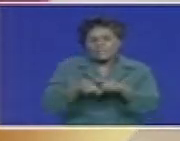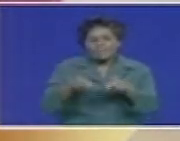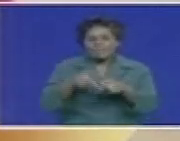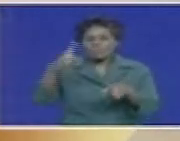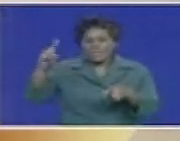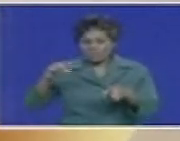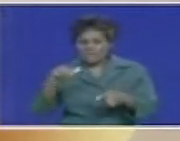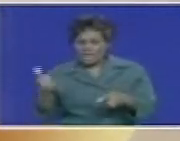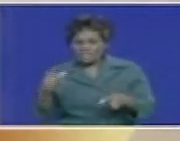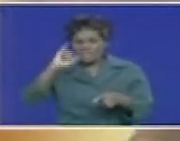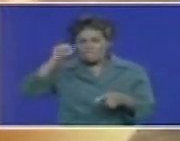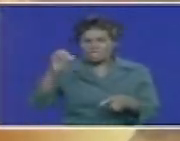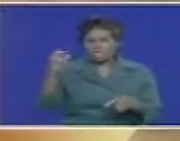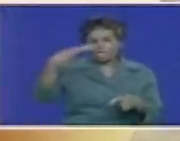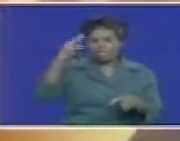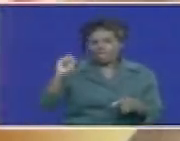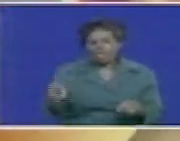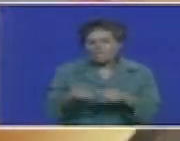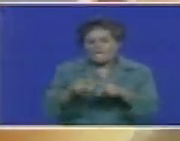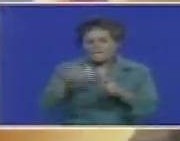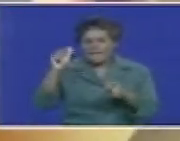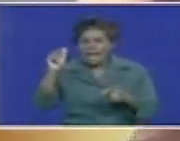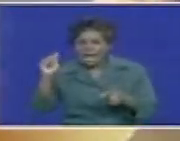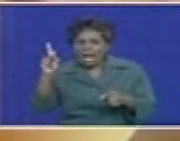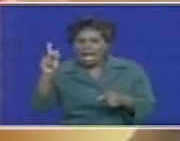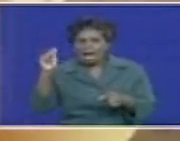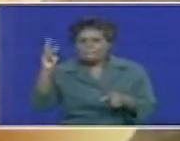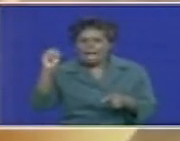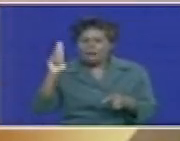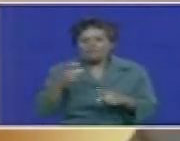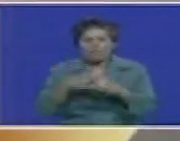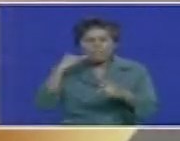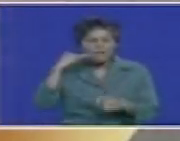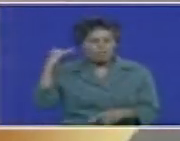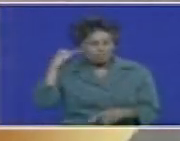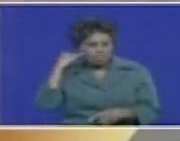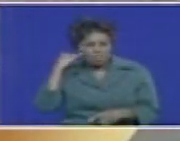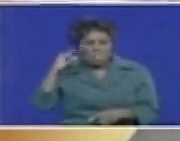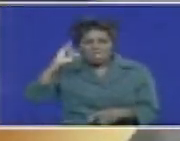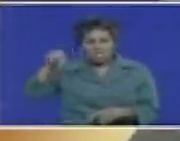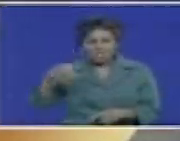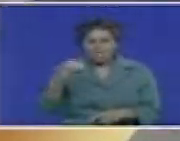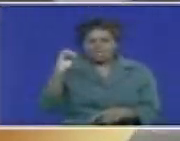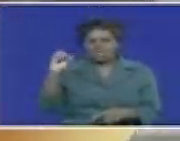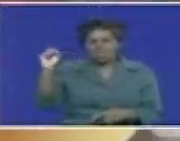wengine walikuwa John Kanyeri na Kamau Sheke, wote kutoka klabu ya Nakuru. Joshua Kemboi, KTN Leo Michezo.